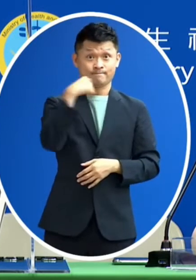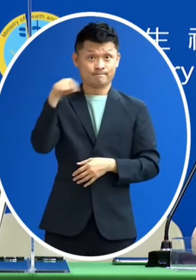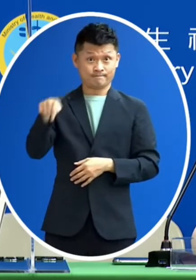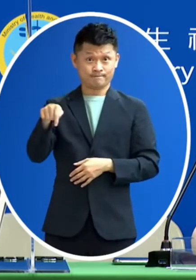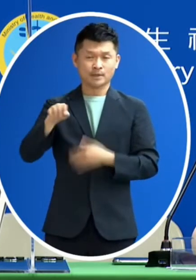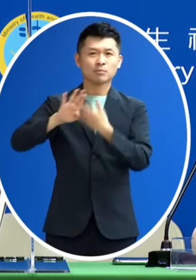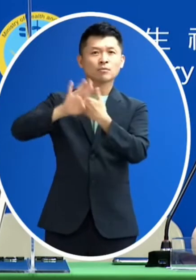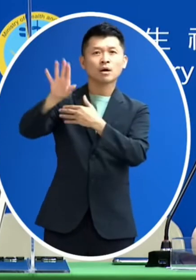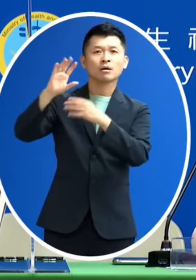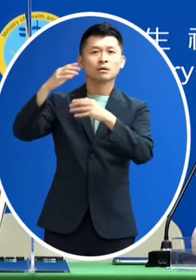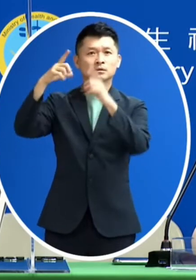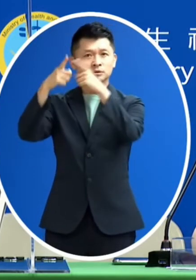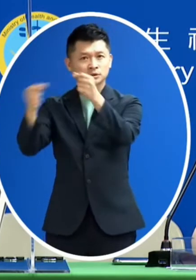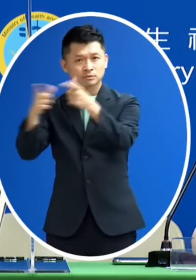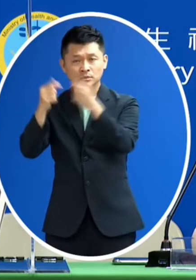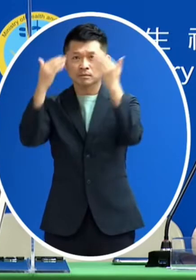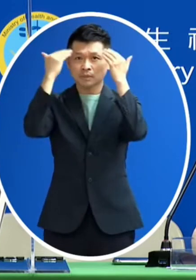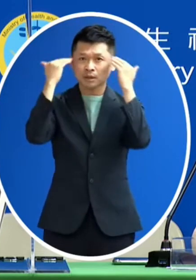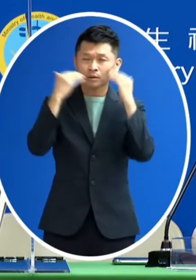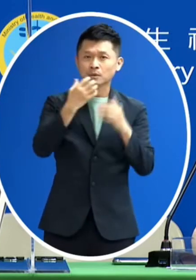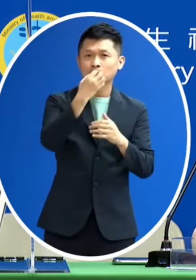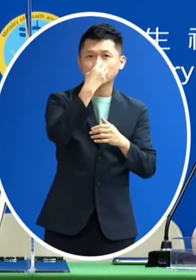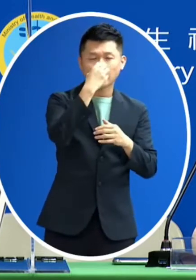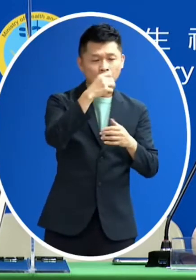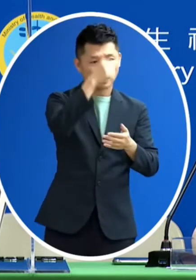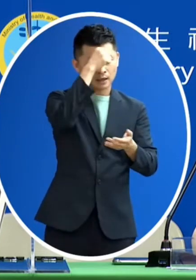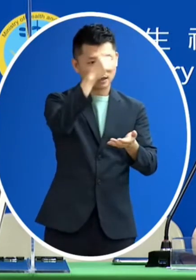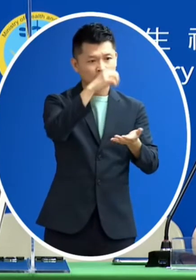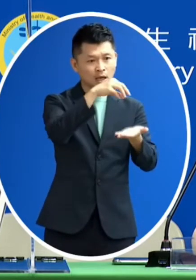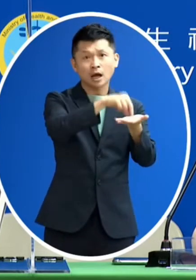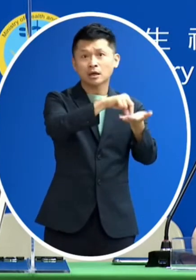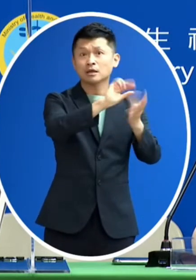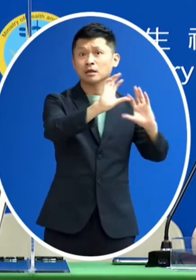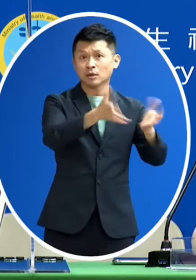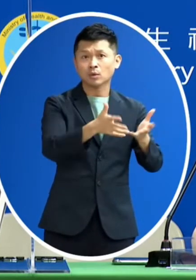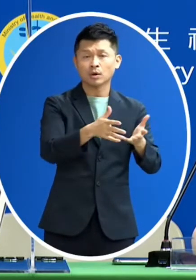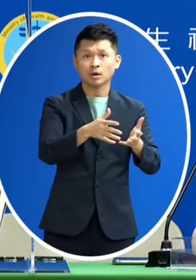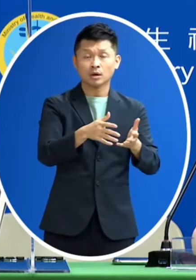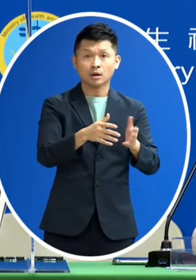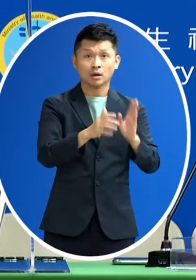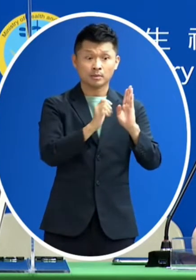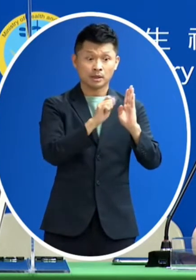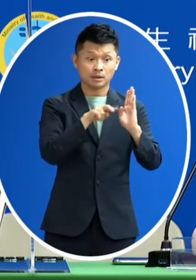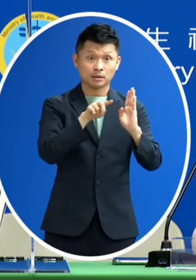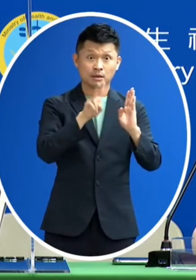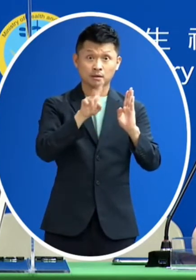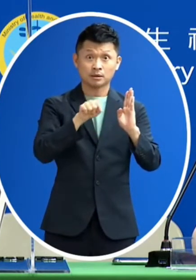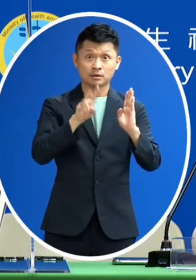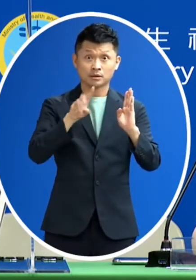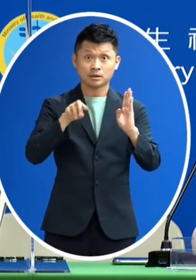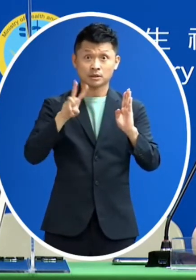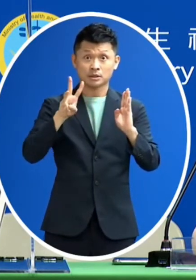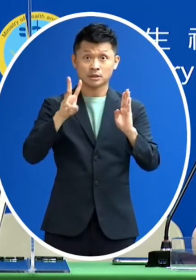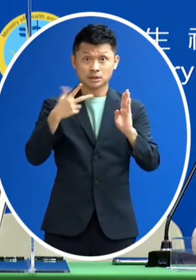也有日本、美国、香港、印尼等等这些国家有上传这个 2.3.7 的序列。